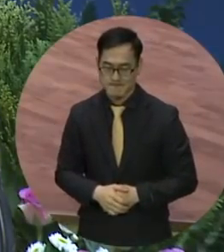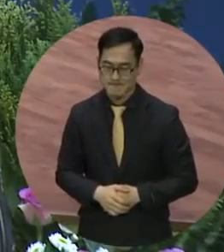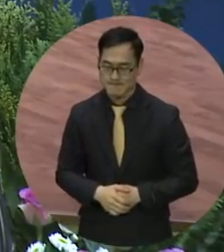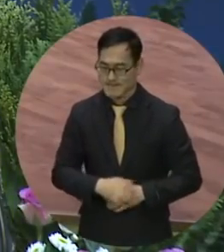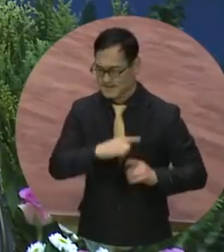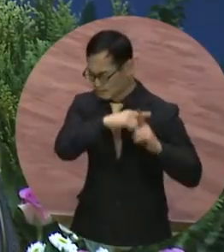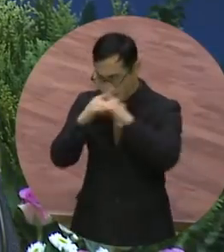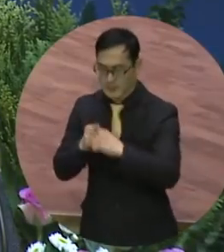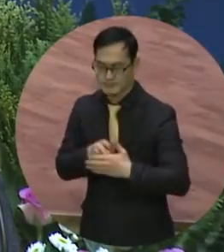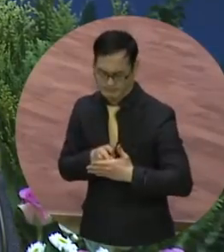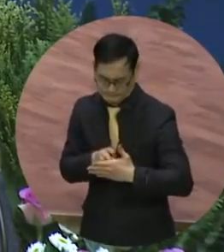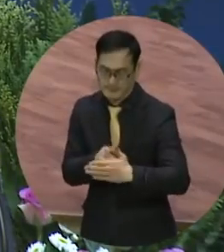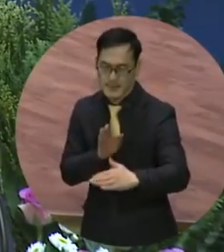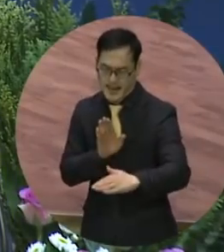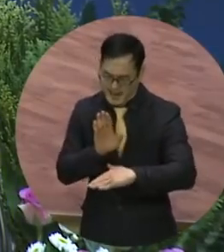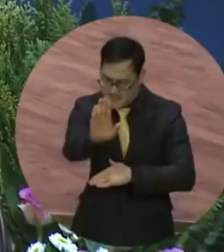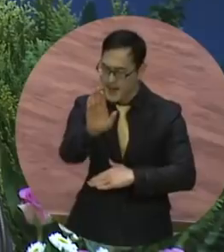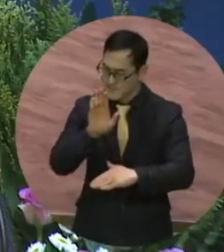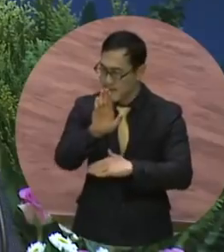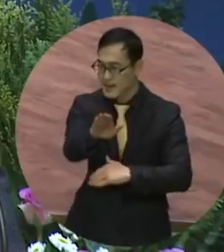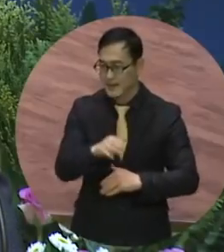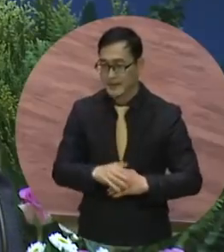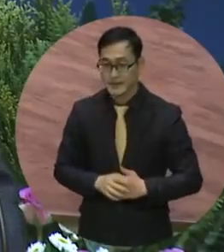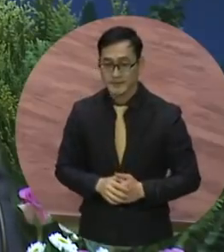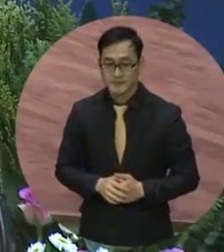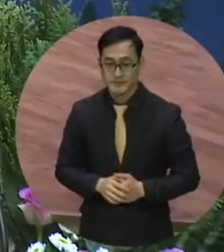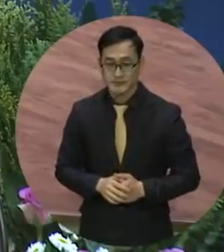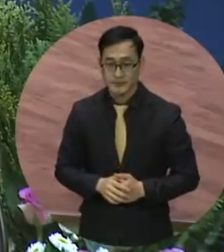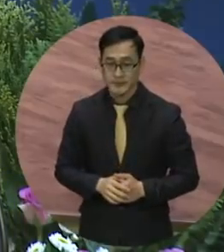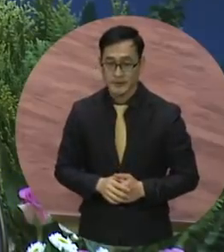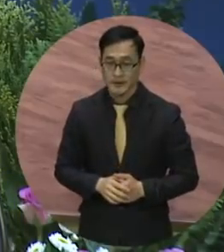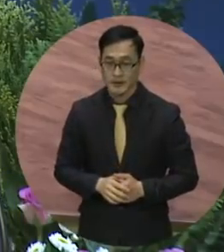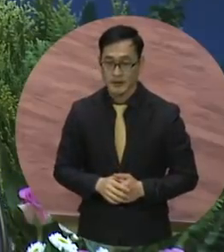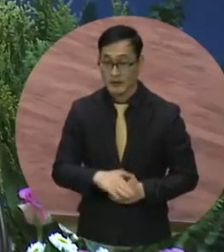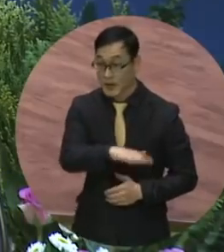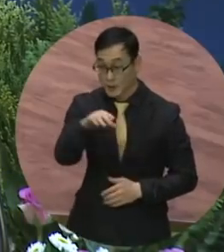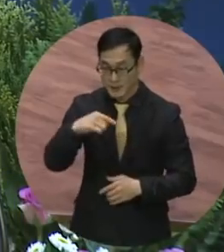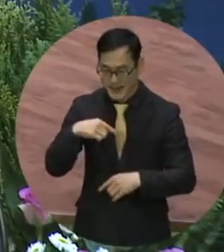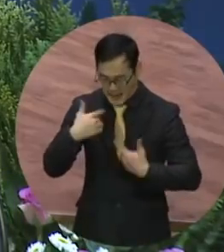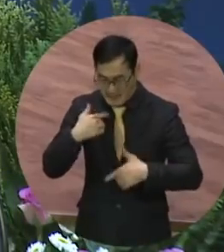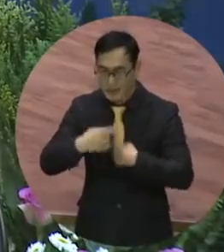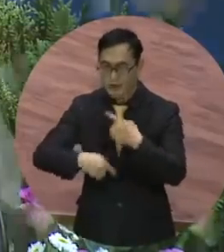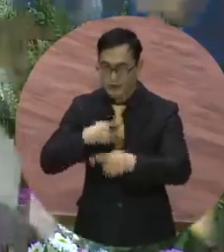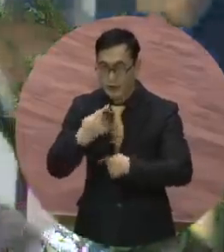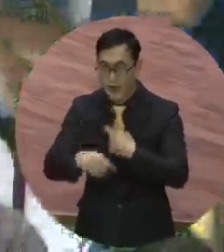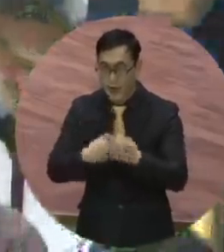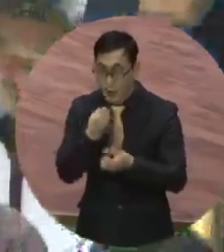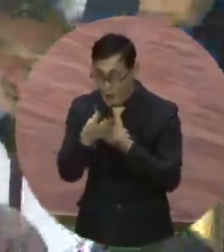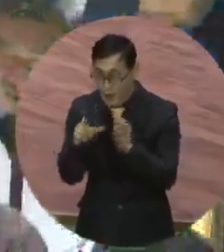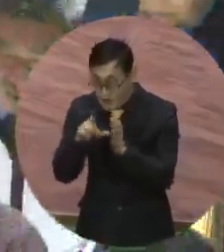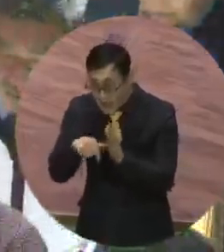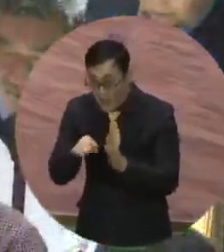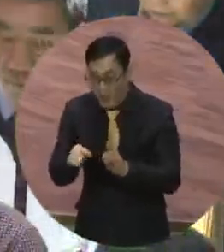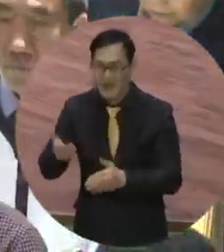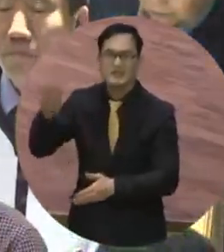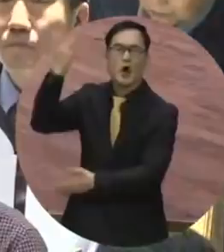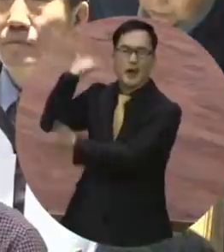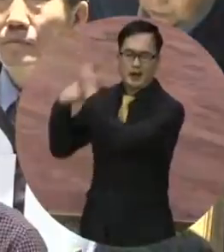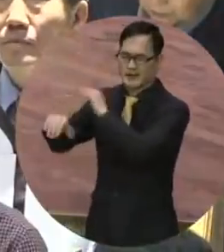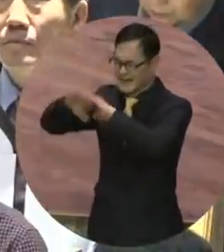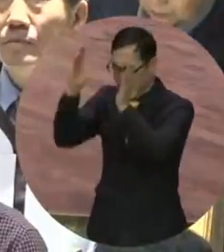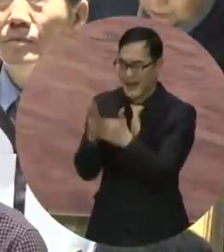여러분 매일매일 고백하세요. 우리 성가리 찬양도 했죠. 이전 것은 지나갔으니 보라 새것이 되었도다. 이전